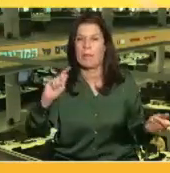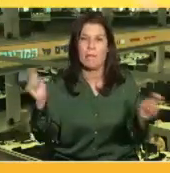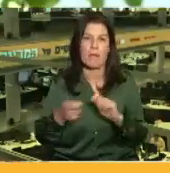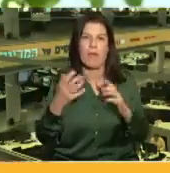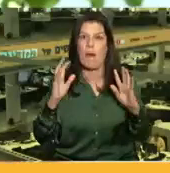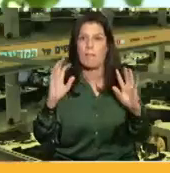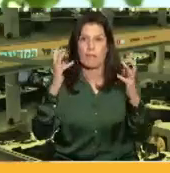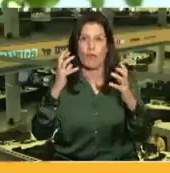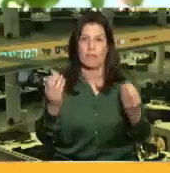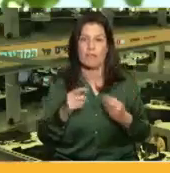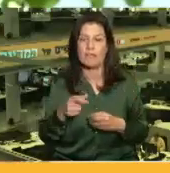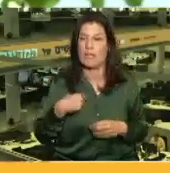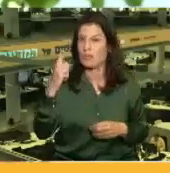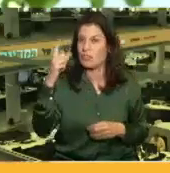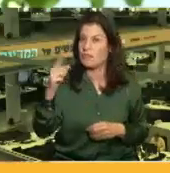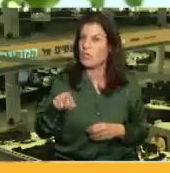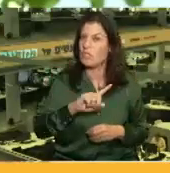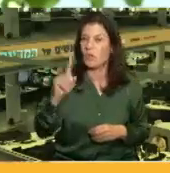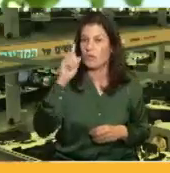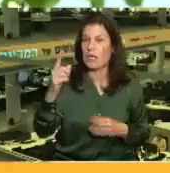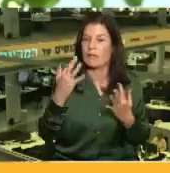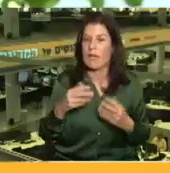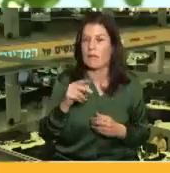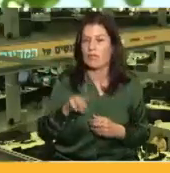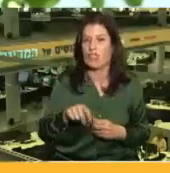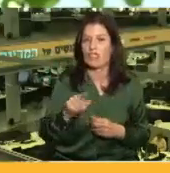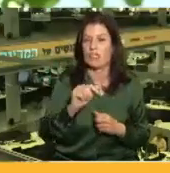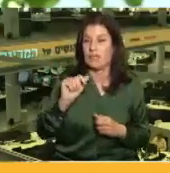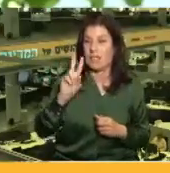לא יודעת כמה זה קיים, ויש לי מחר הופעה שבה